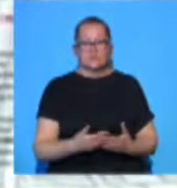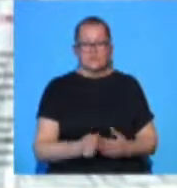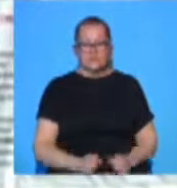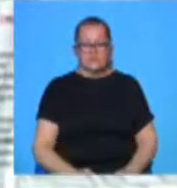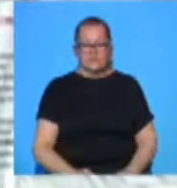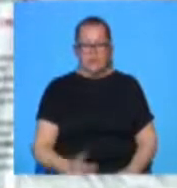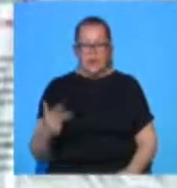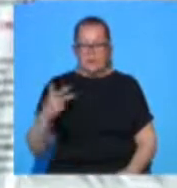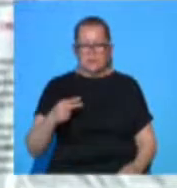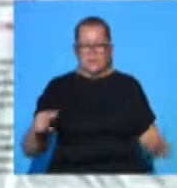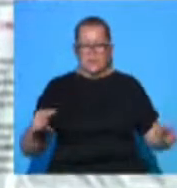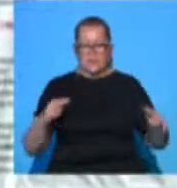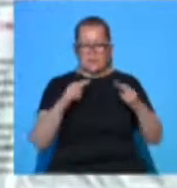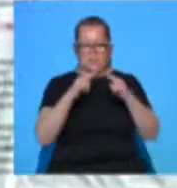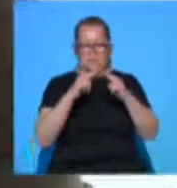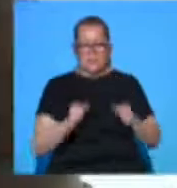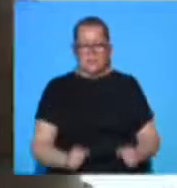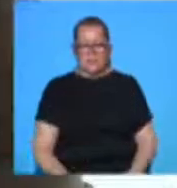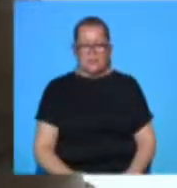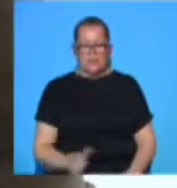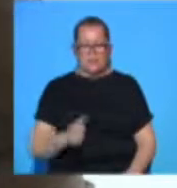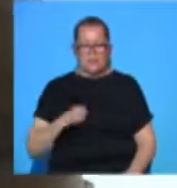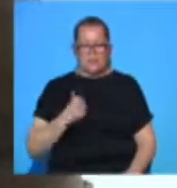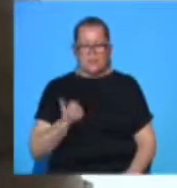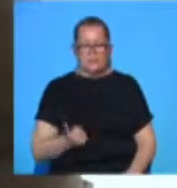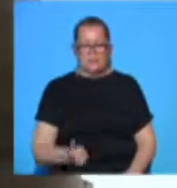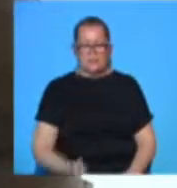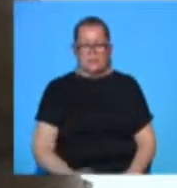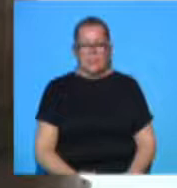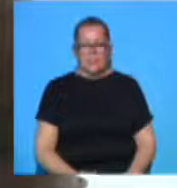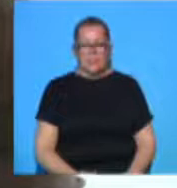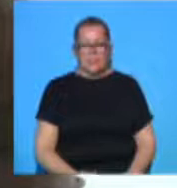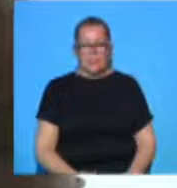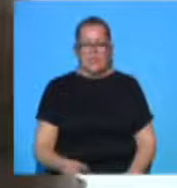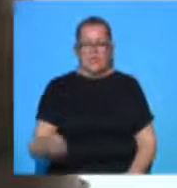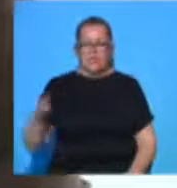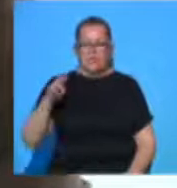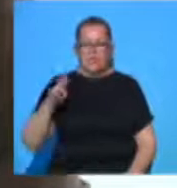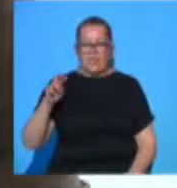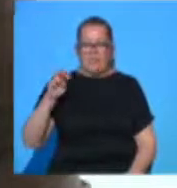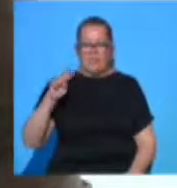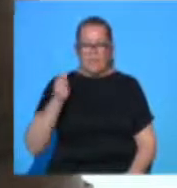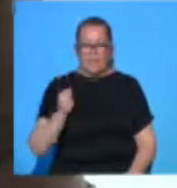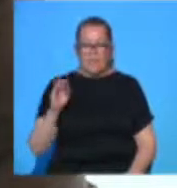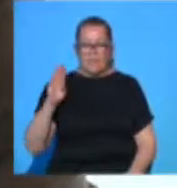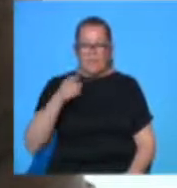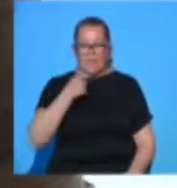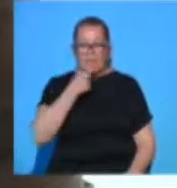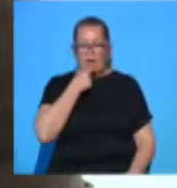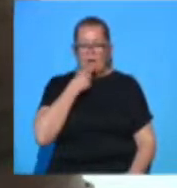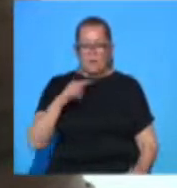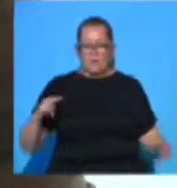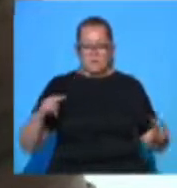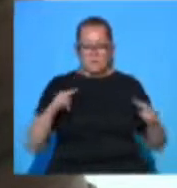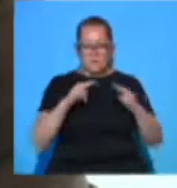ediția 13 a Festivalului Shakespeare. Înseamnă o revenire după 4 ani de zile de întâlniri